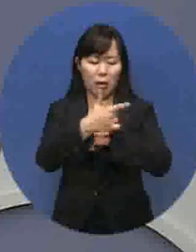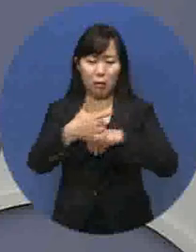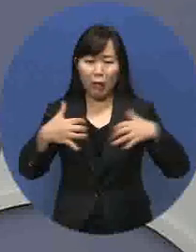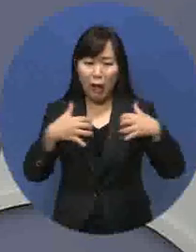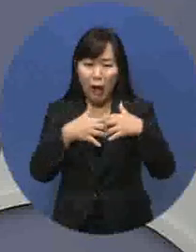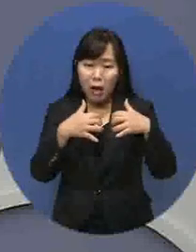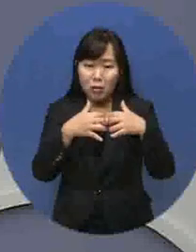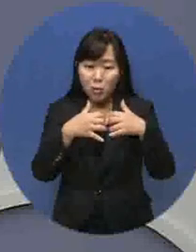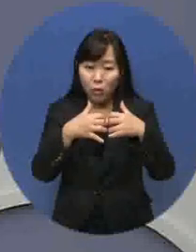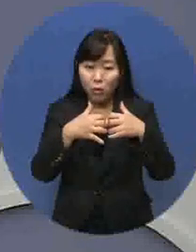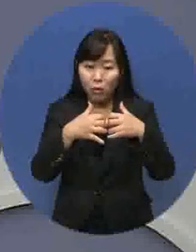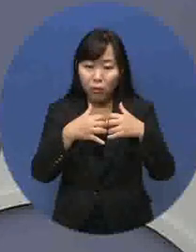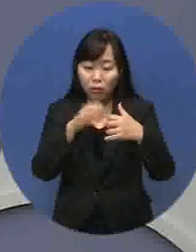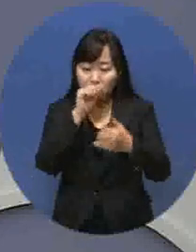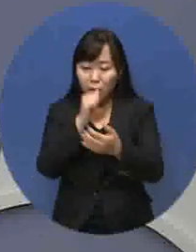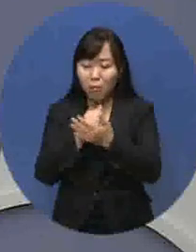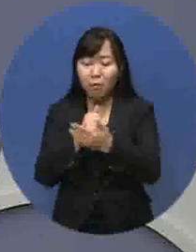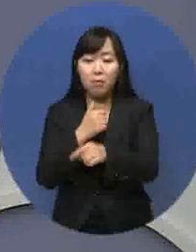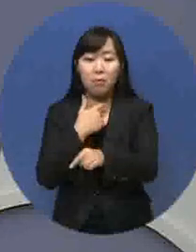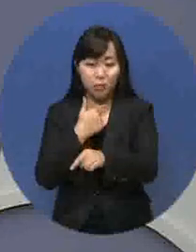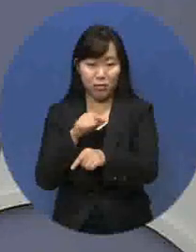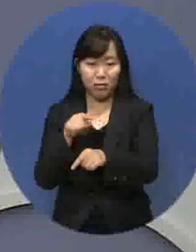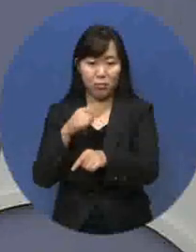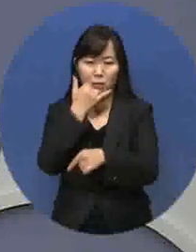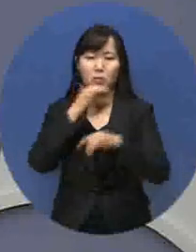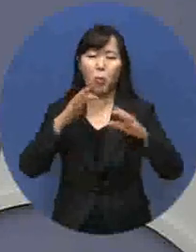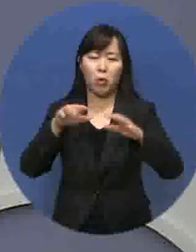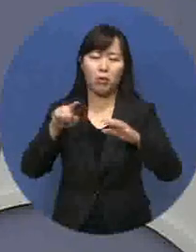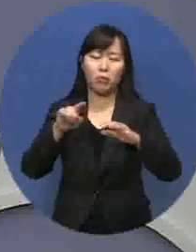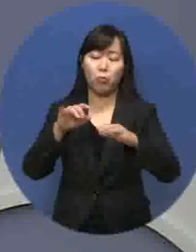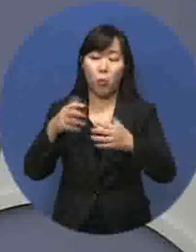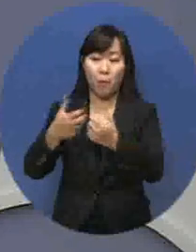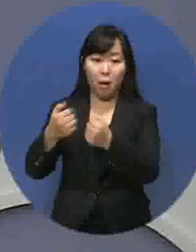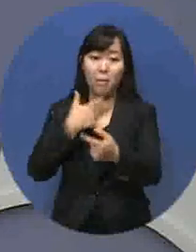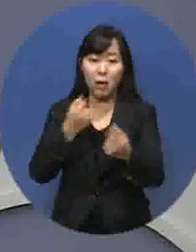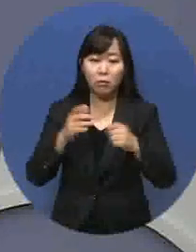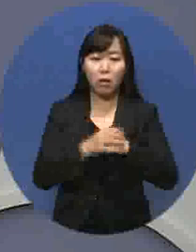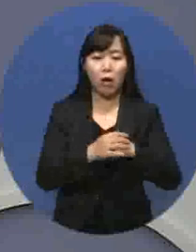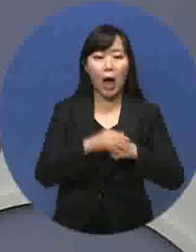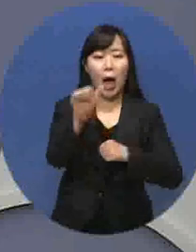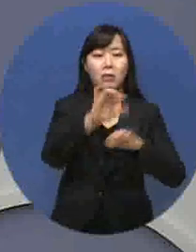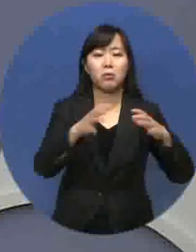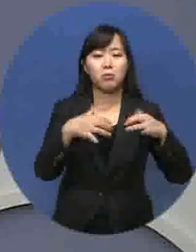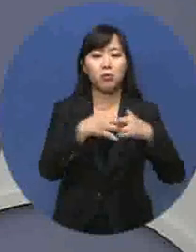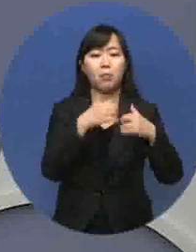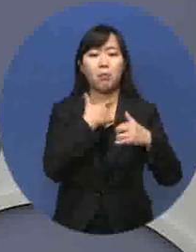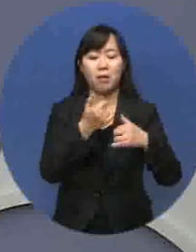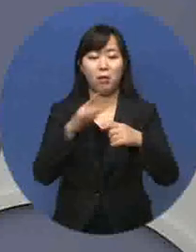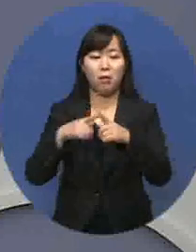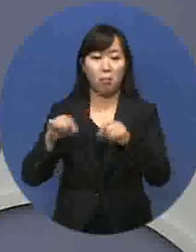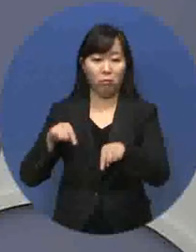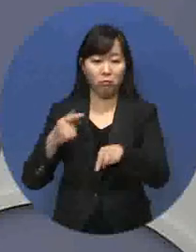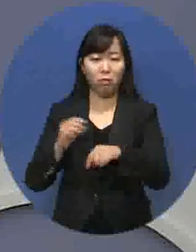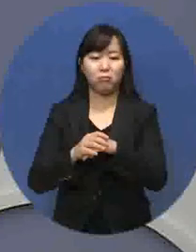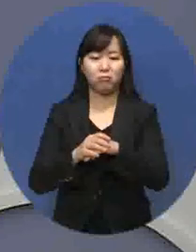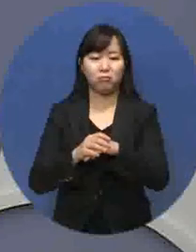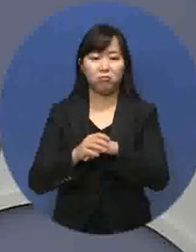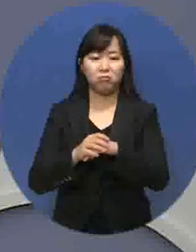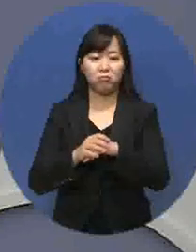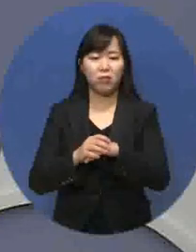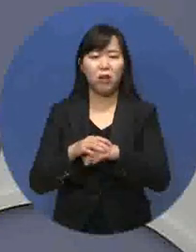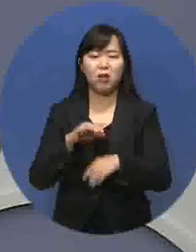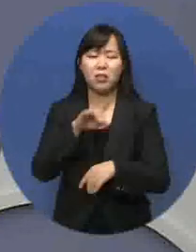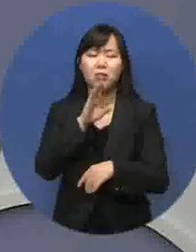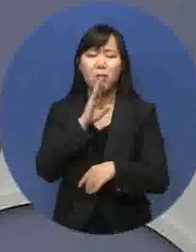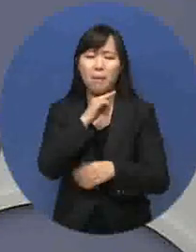유럽에서는 그러니까 독일이 사실은 분단이 됐는데 아시아에서는 전쟁은 일본이 일으켜 놓고 분단은 이제 오히려 식민지 피해를 가장